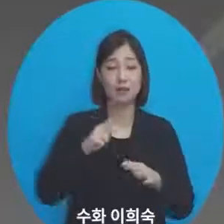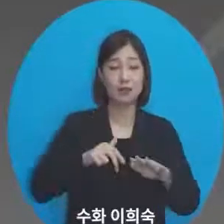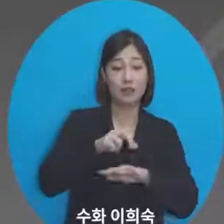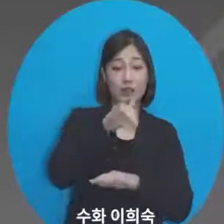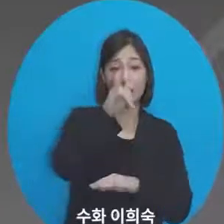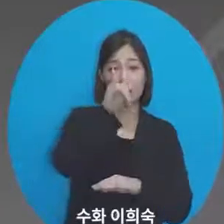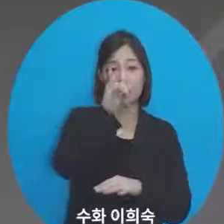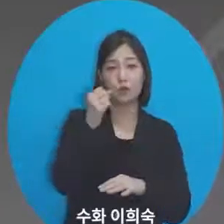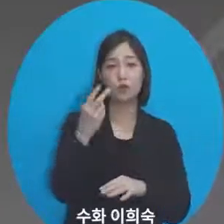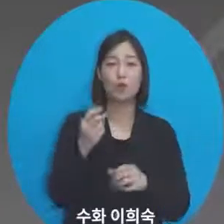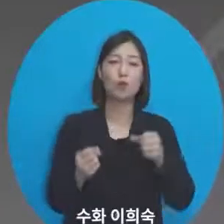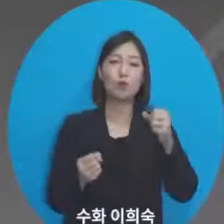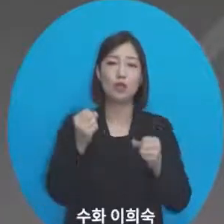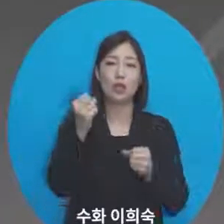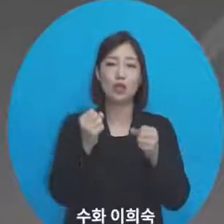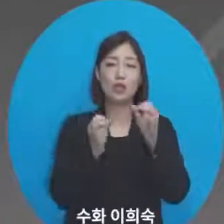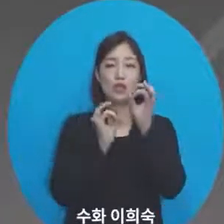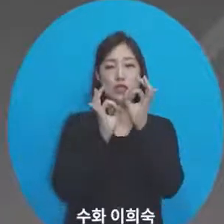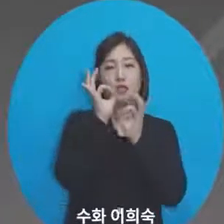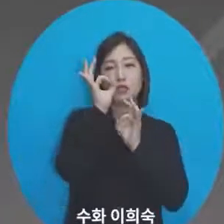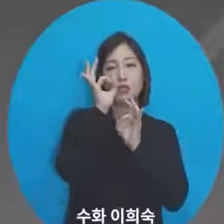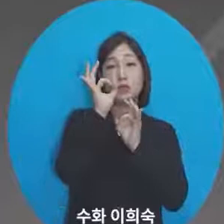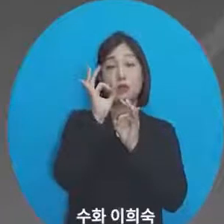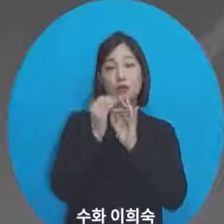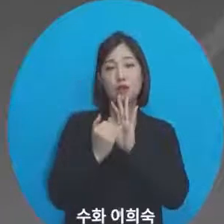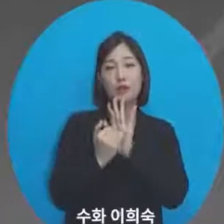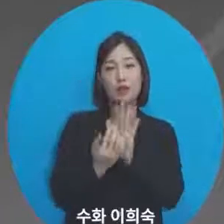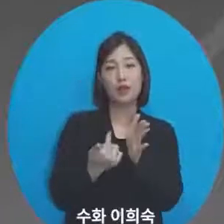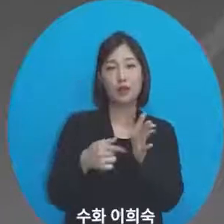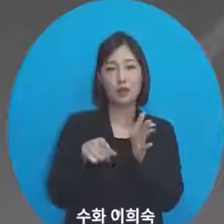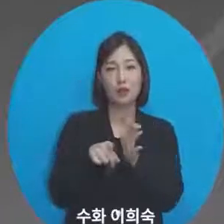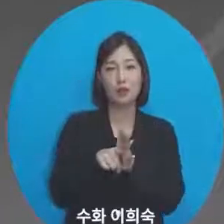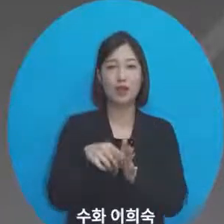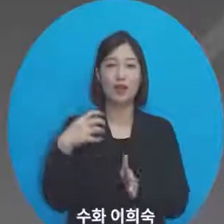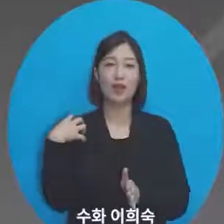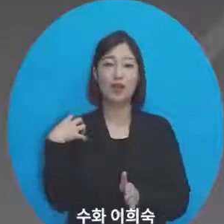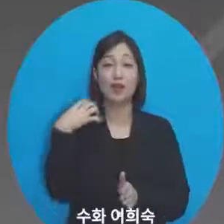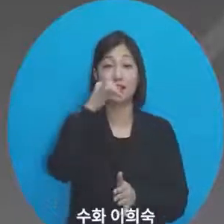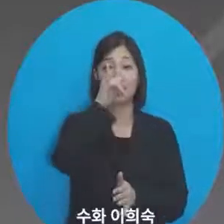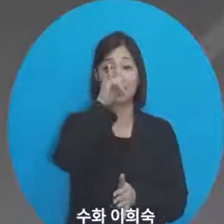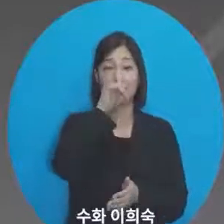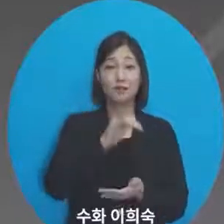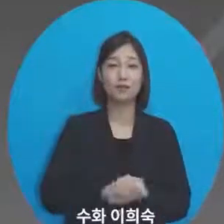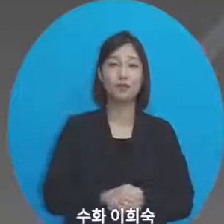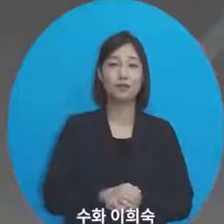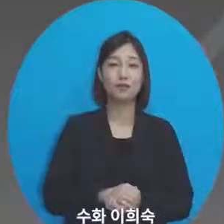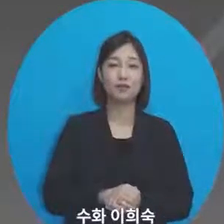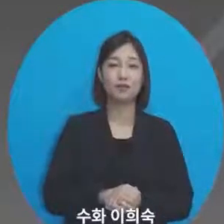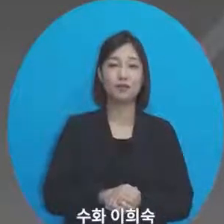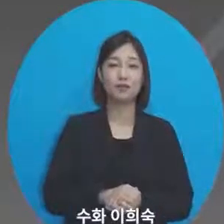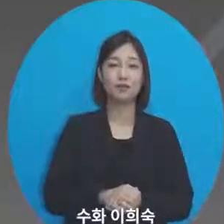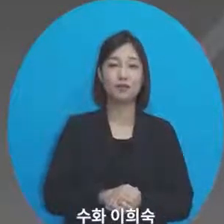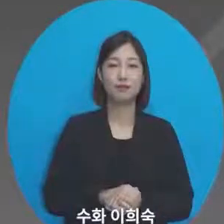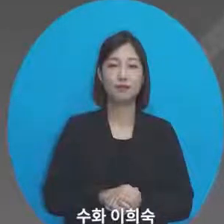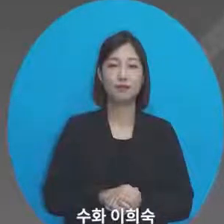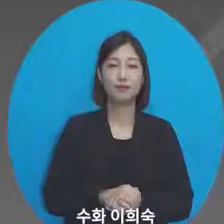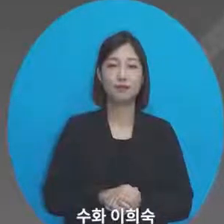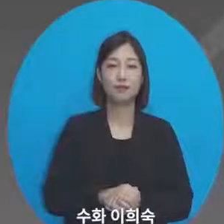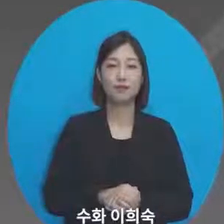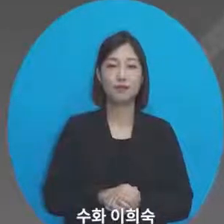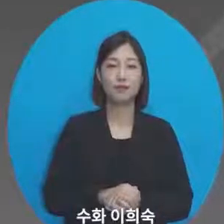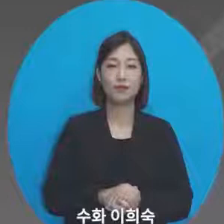실수로부터 사고를 방지하는 어떤 최후의 보루 같은 역할을 하게 됩니다. 보시면